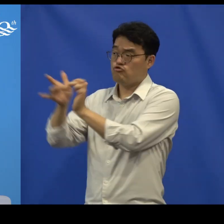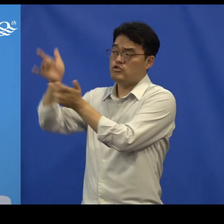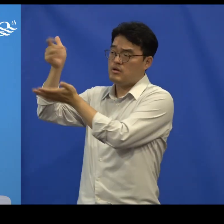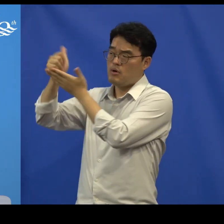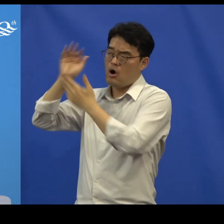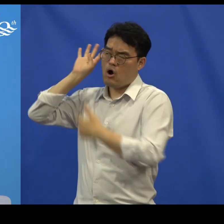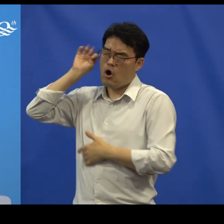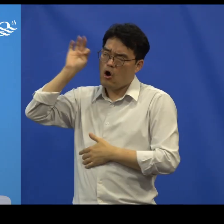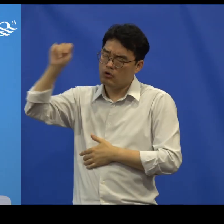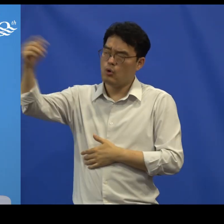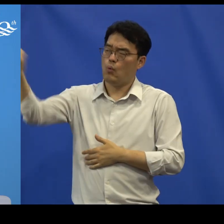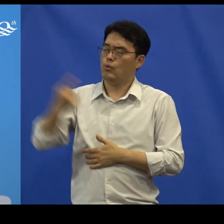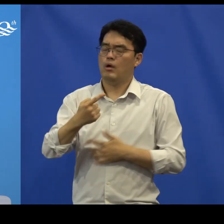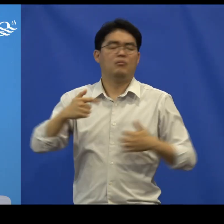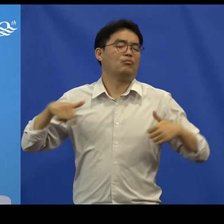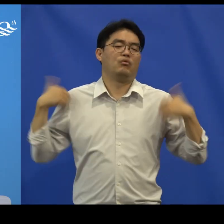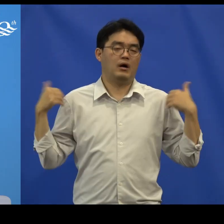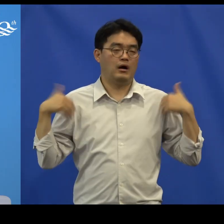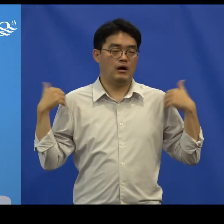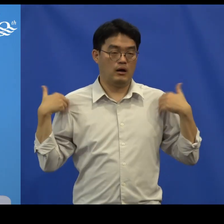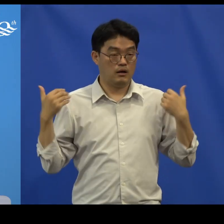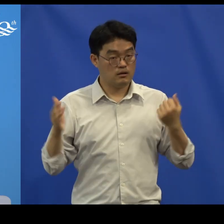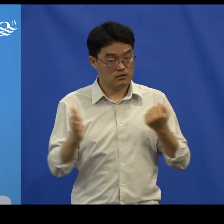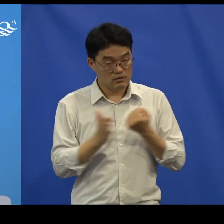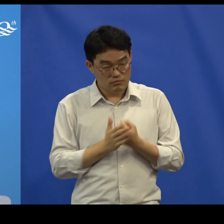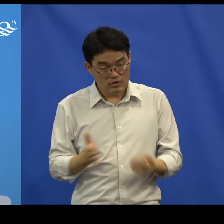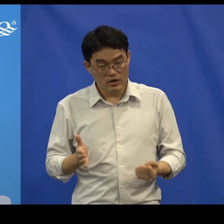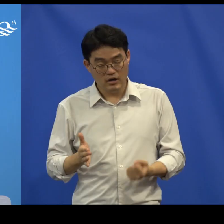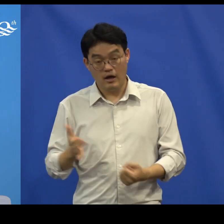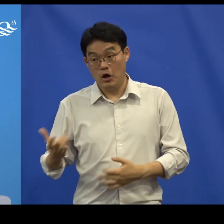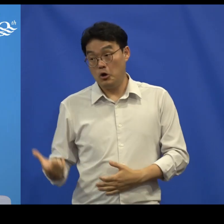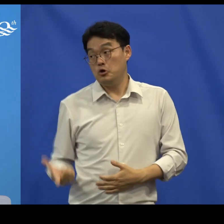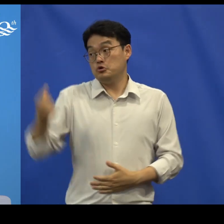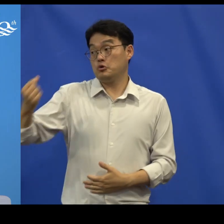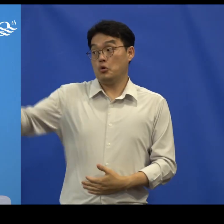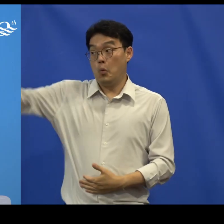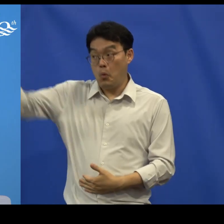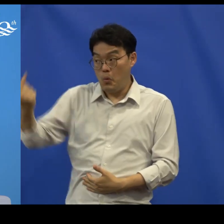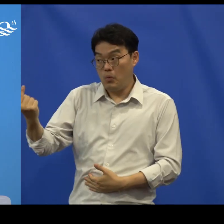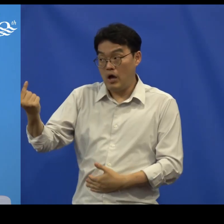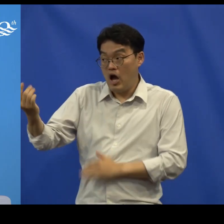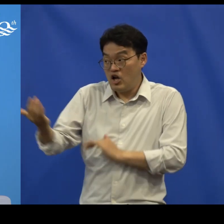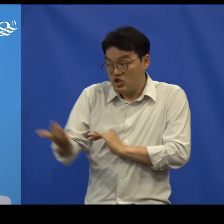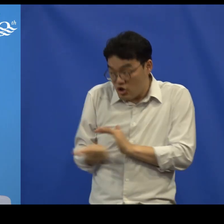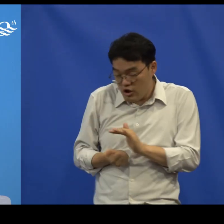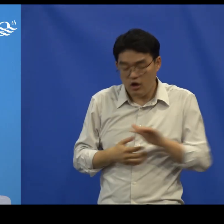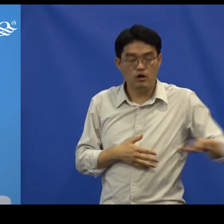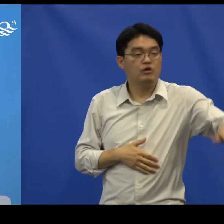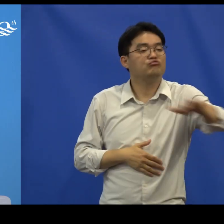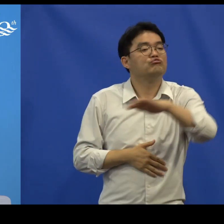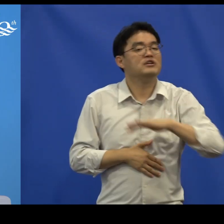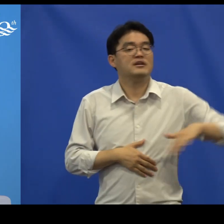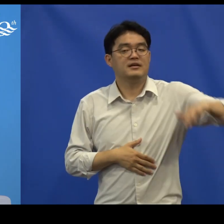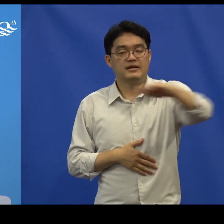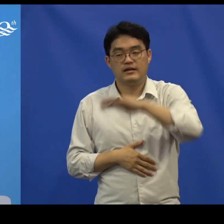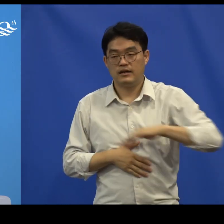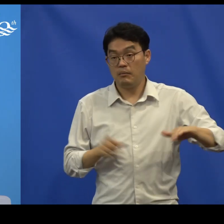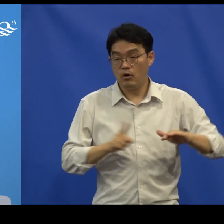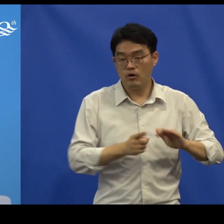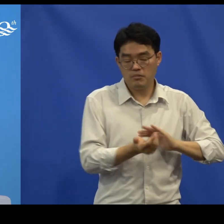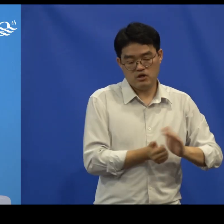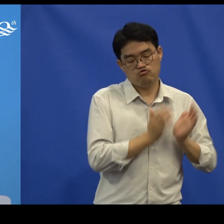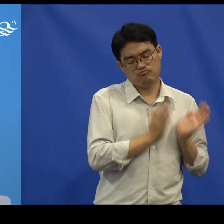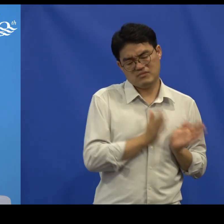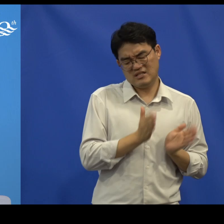때문에 이 속히 오르려는 이 말은 항상 준비하고 있어야 된다는 의미를 담고 있는 것.